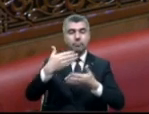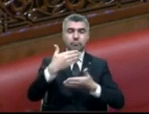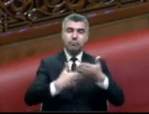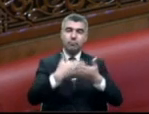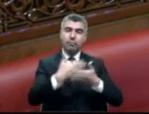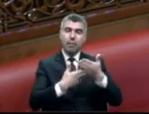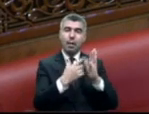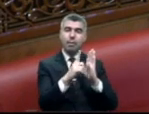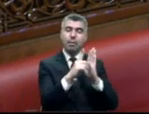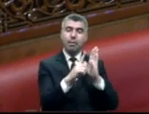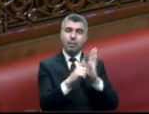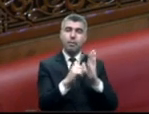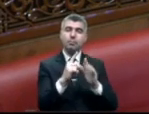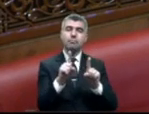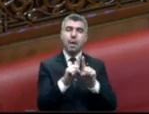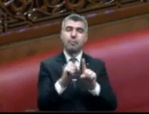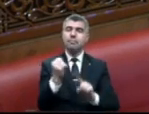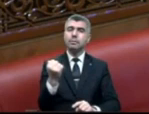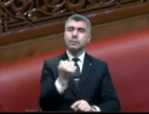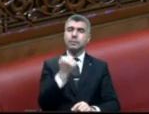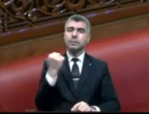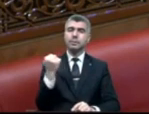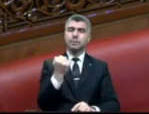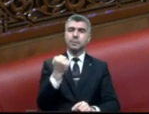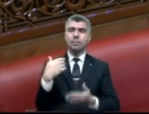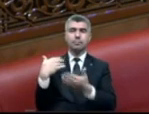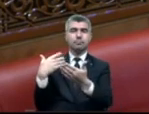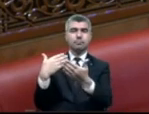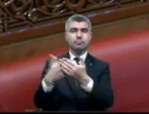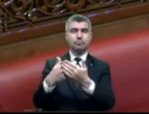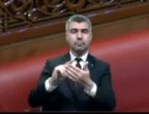النصوص التنظيمية التي طال انتظارها منذ